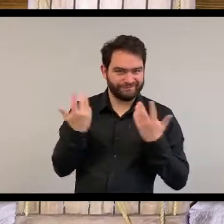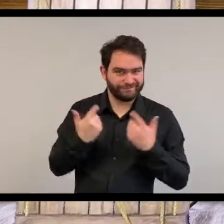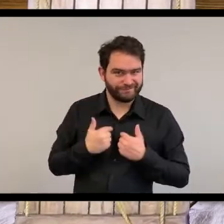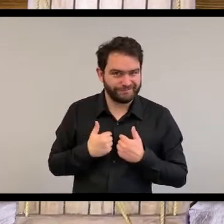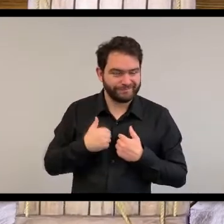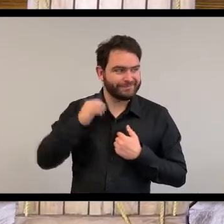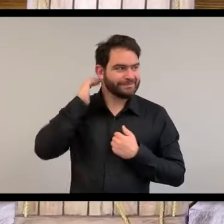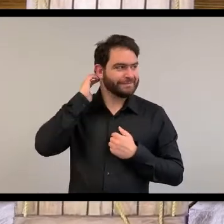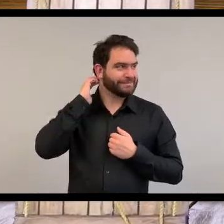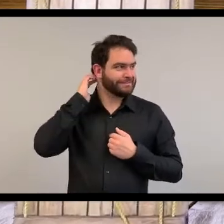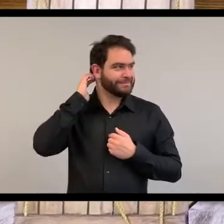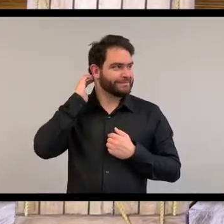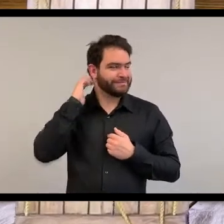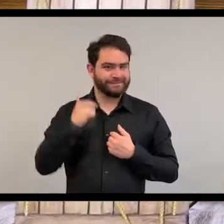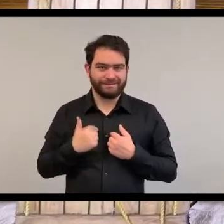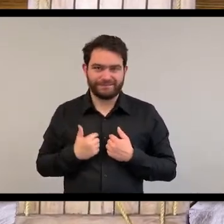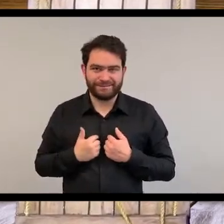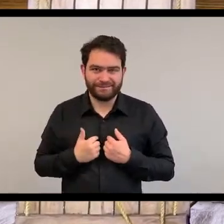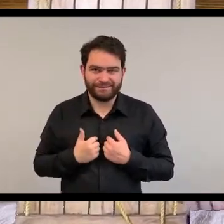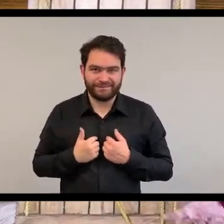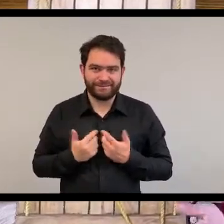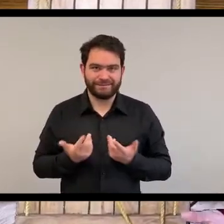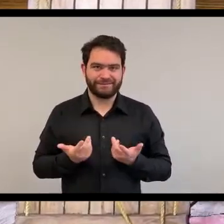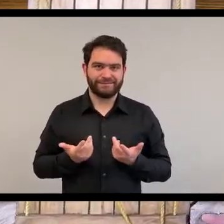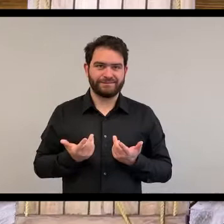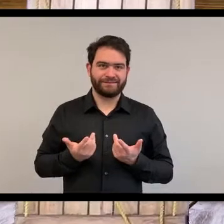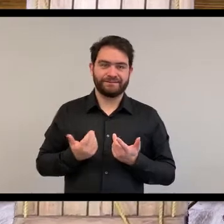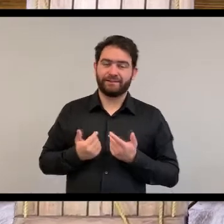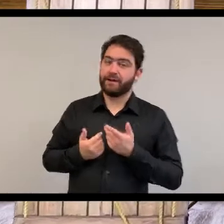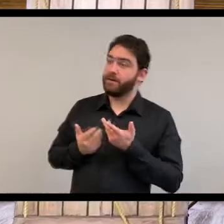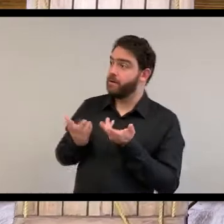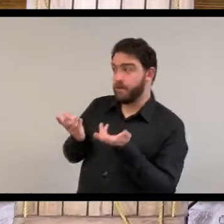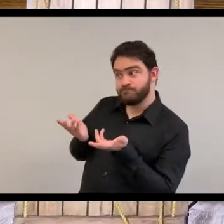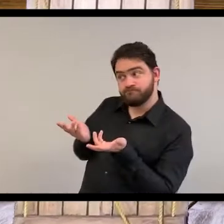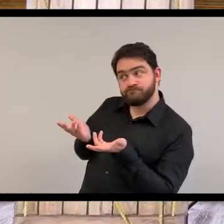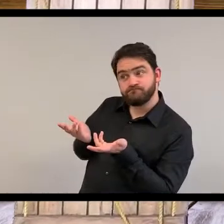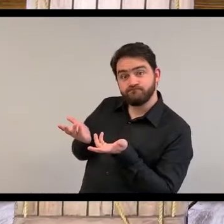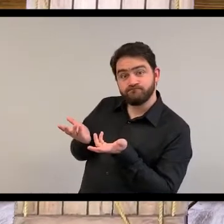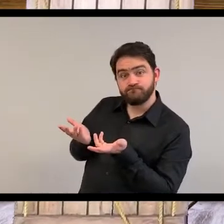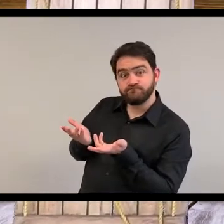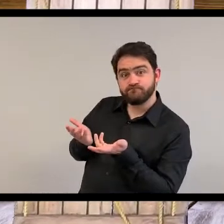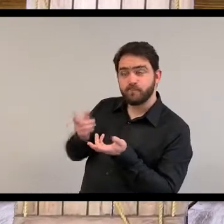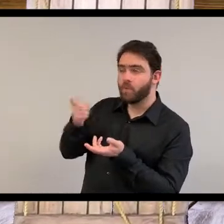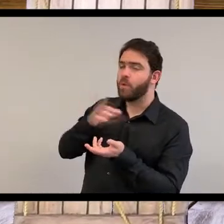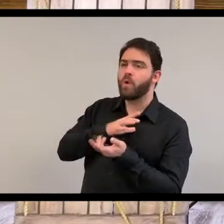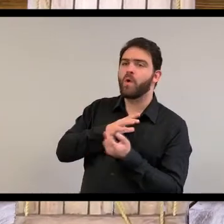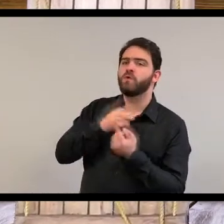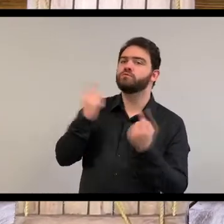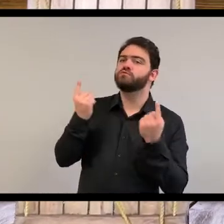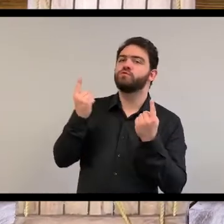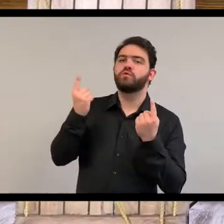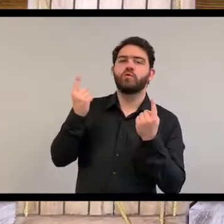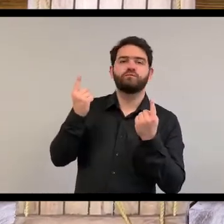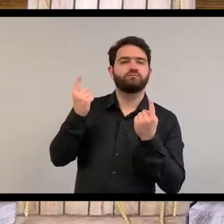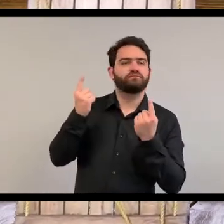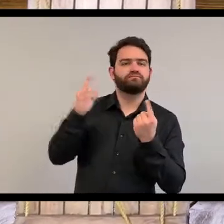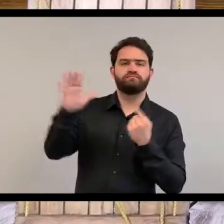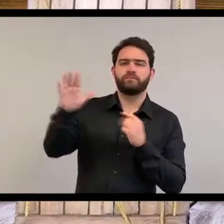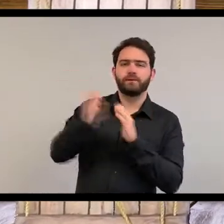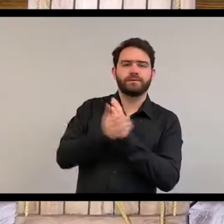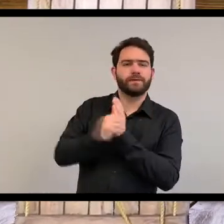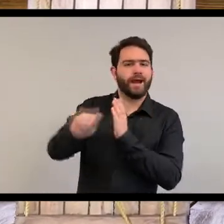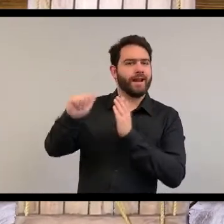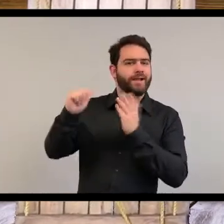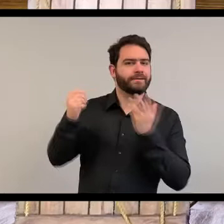Ben, il dit, Claude, on n'a pas un souveillant, on a absolument, on est pauvre, on n'a rien du tout. Oh,